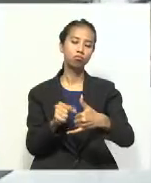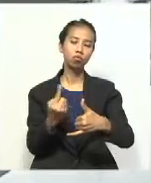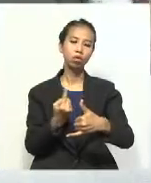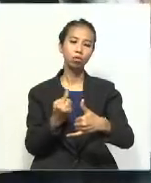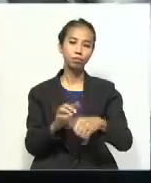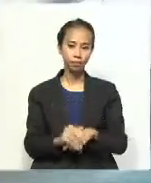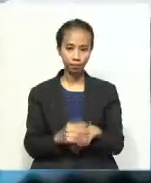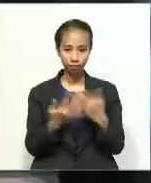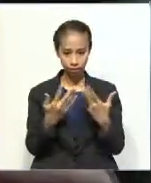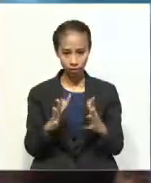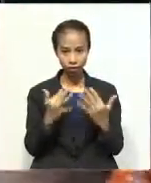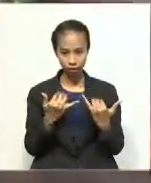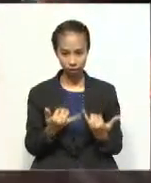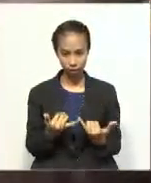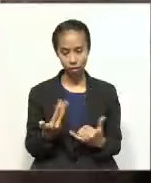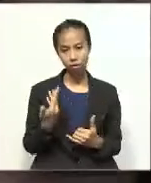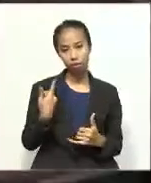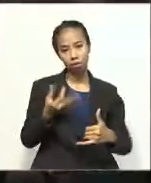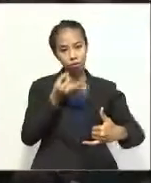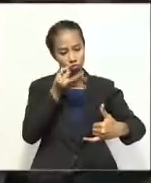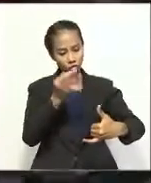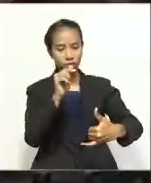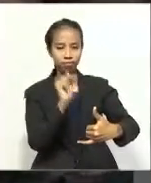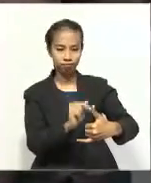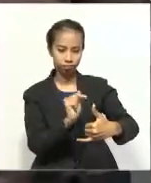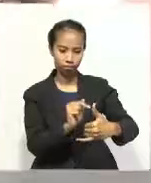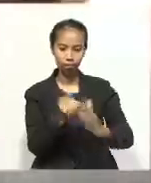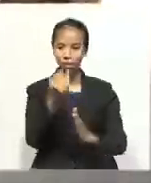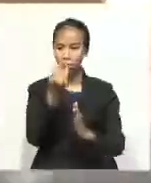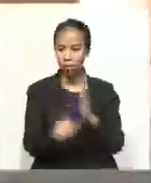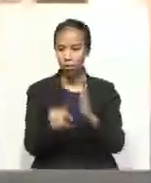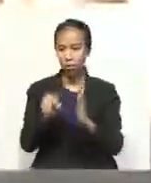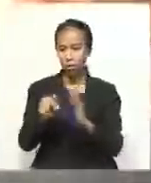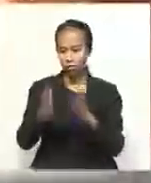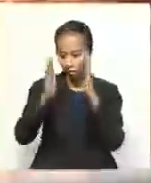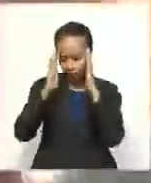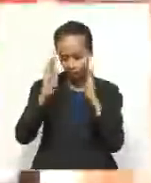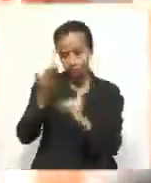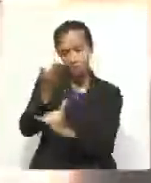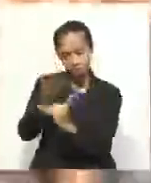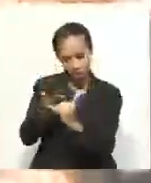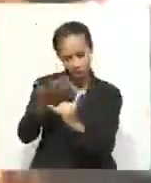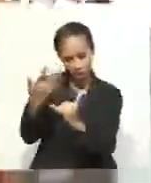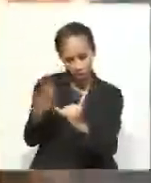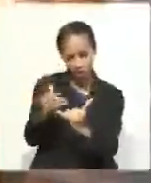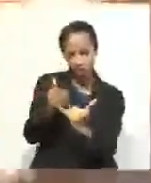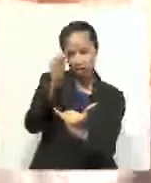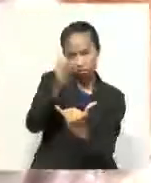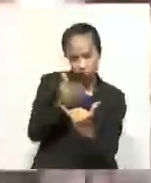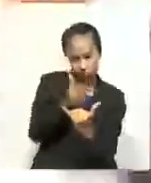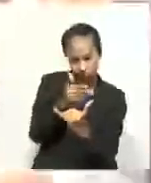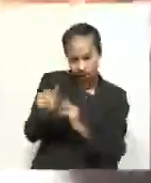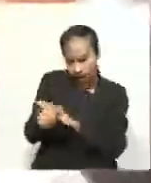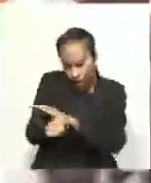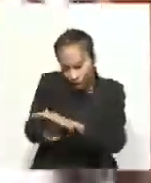เบื้องต้นตอนนี้นะครับตำรวจได้มีการแจ้งความดำเนินคดีกับนายธนกฤษในฐานความผิดฆ่าผู้อื่นโดยเจตนาซ่อนเร้นย้ายทำลายศพ